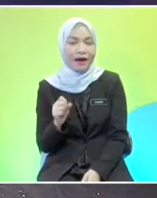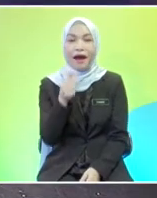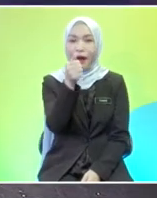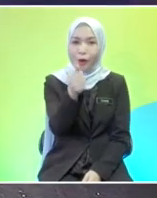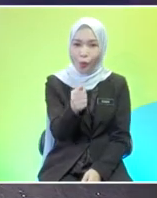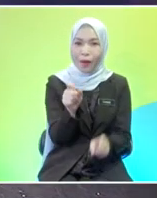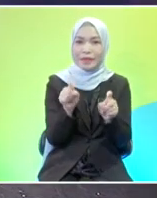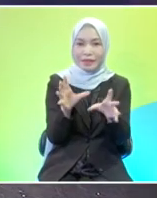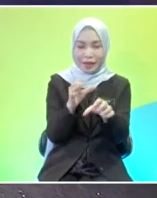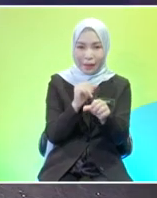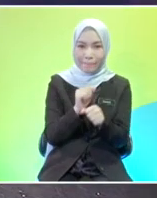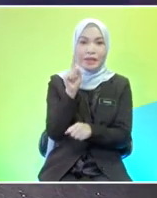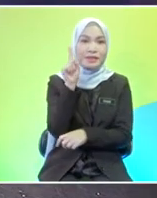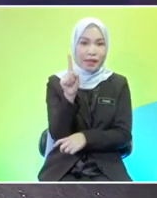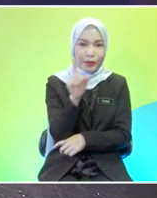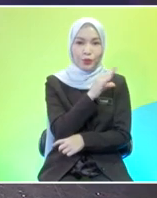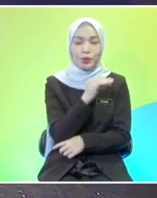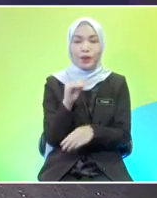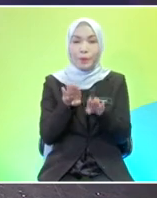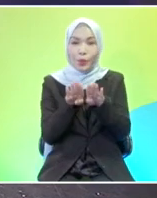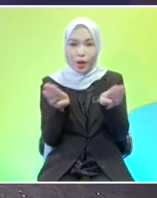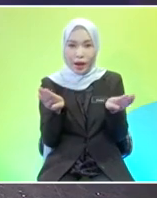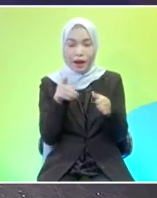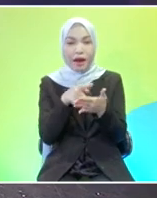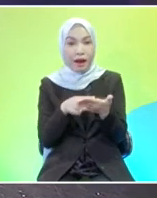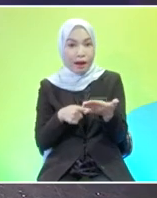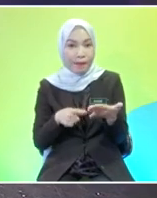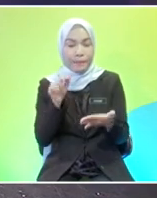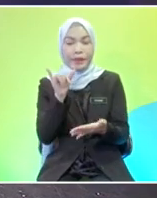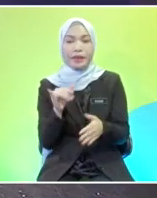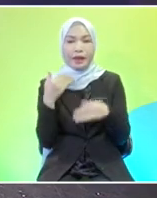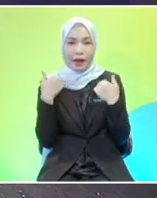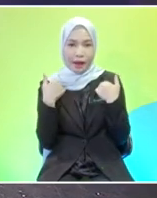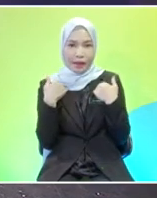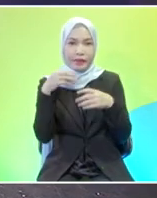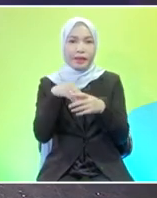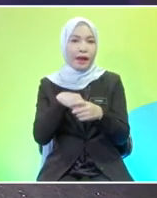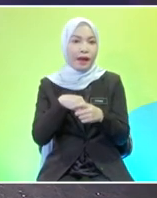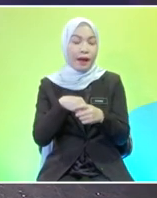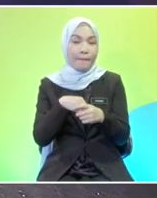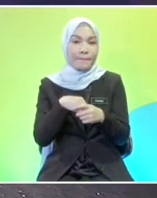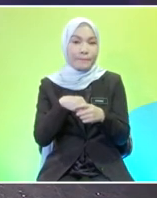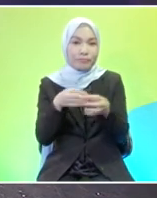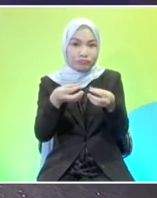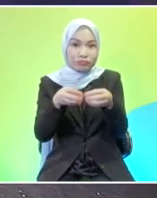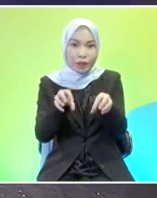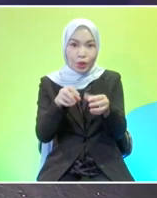dan buka apa yang terkandung di dalam telur yang berwarna-warni Oke dia tidak bergerak